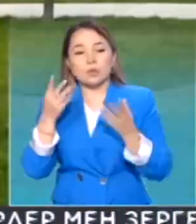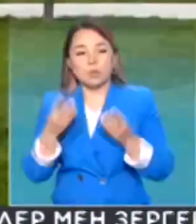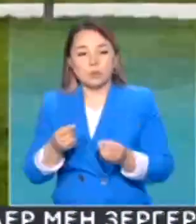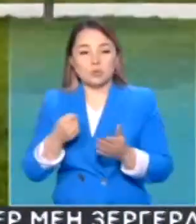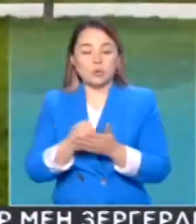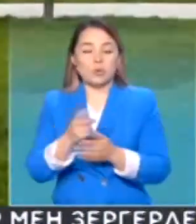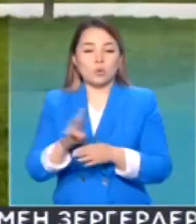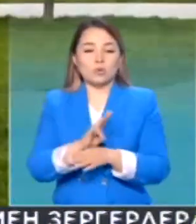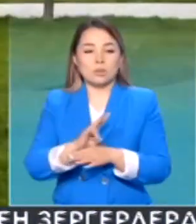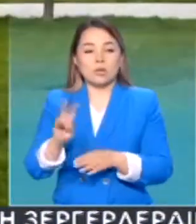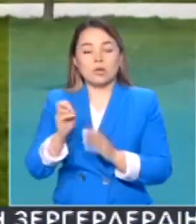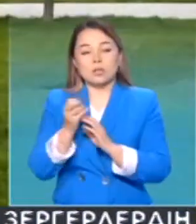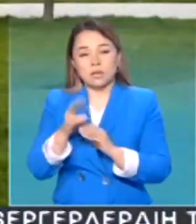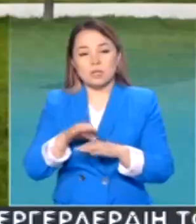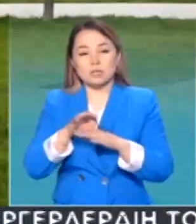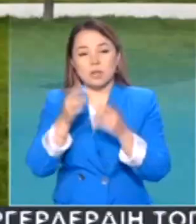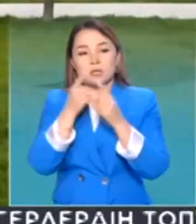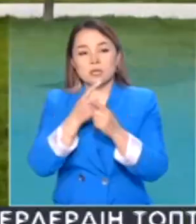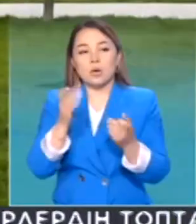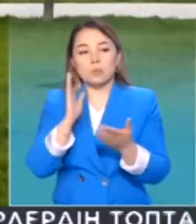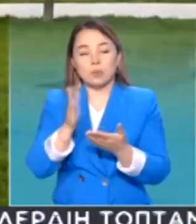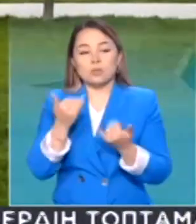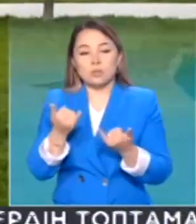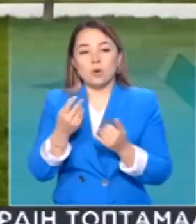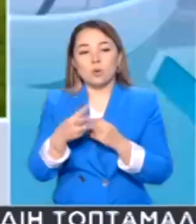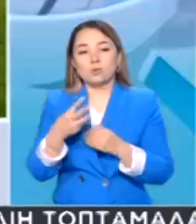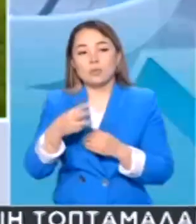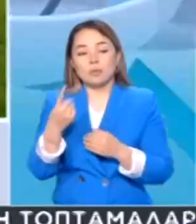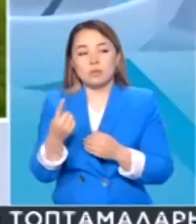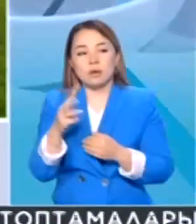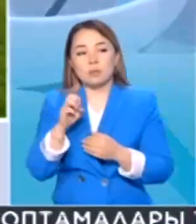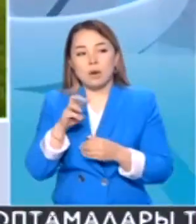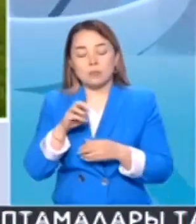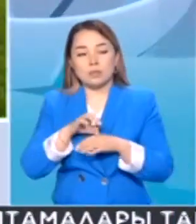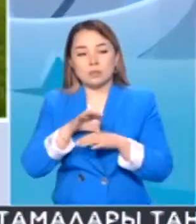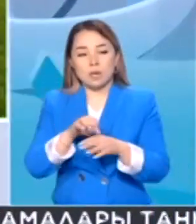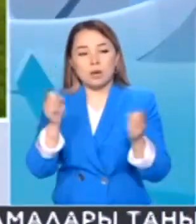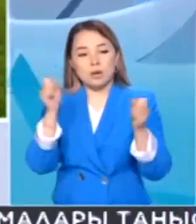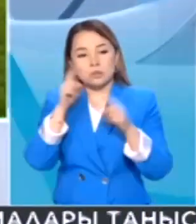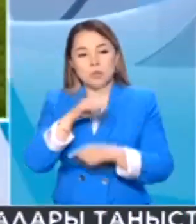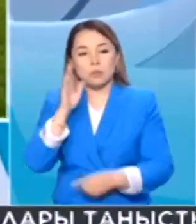12-ге дейін жарияланады. Ал нақты нәтижесі 31 мамыр күні белгілі